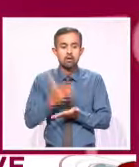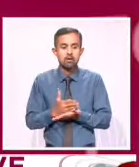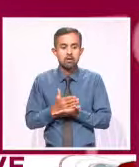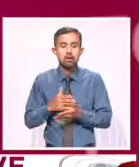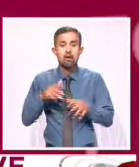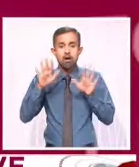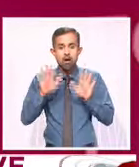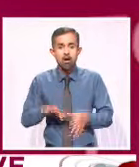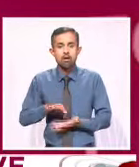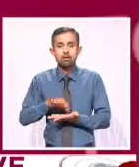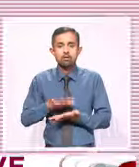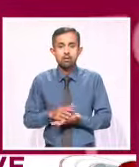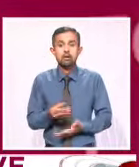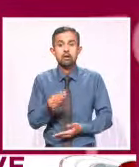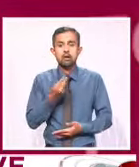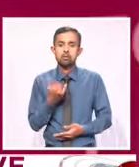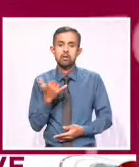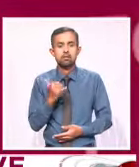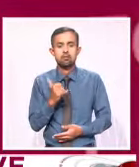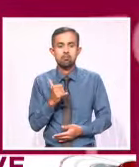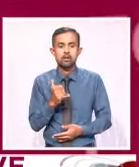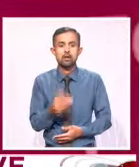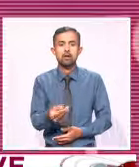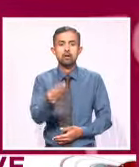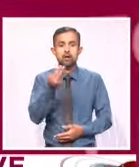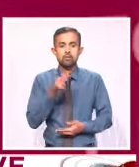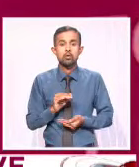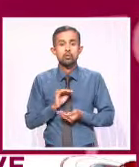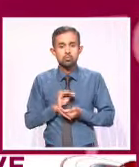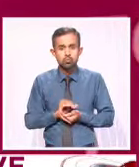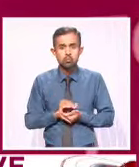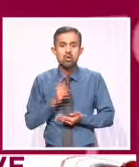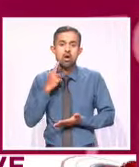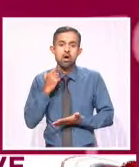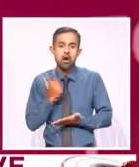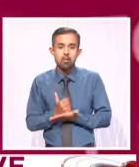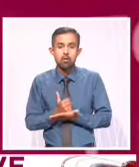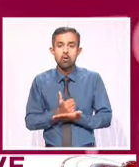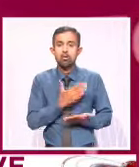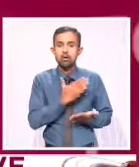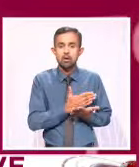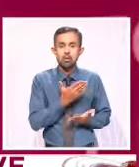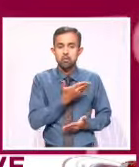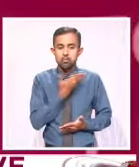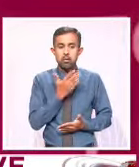කිරීමේ අවසාන තීන්දුවක් ලැබේ කියලා. ඉතින් ඒ ලබා ගන්න තෙක් තියෙන අමාරුව වළක්වා ගන්න